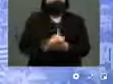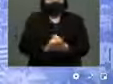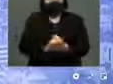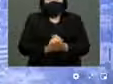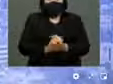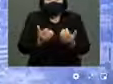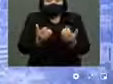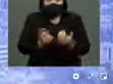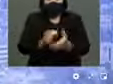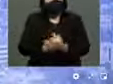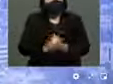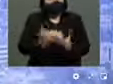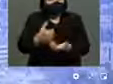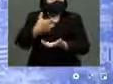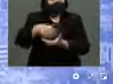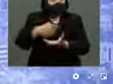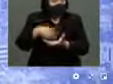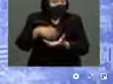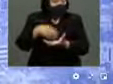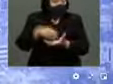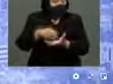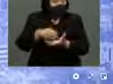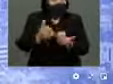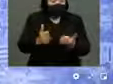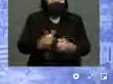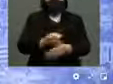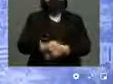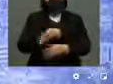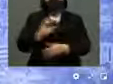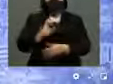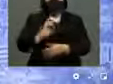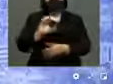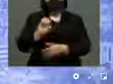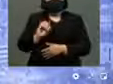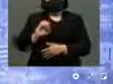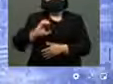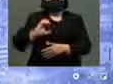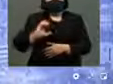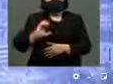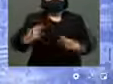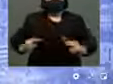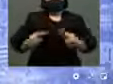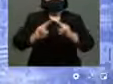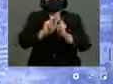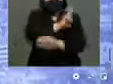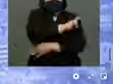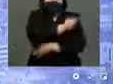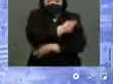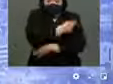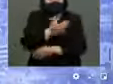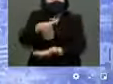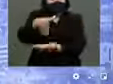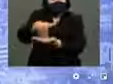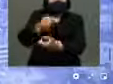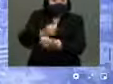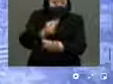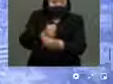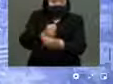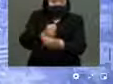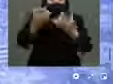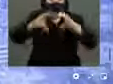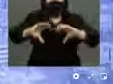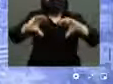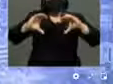ประเด็นสำคัญของวันนี้ที่คุยกันที่ EOC ของกระทรวงสาธารณสุขแล้วก็ทางศูนย์ที่ทางทำเนียบ2ศูนย์